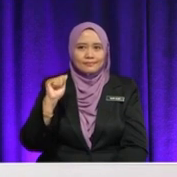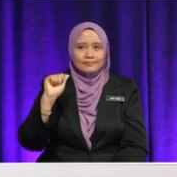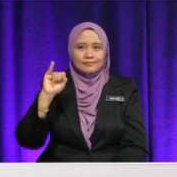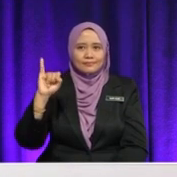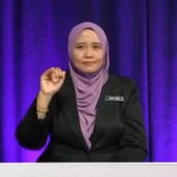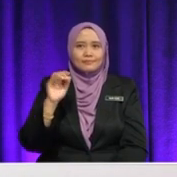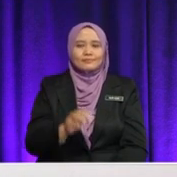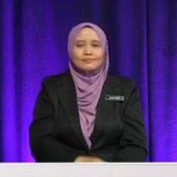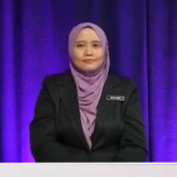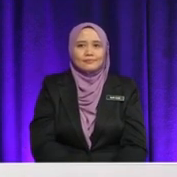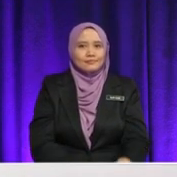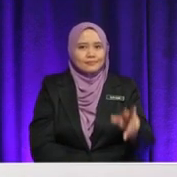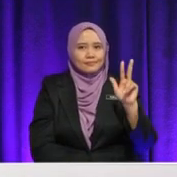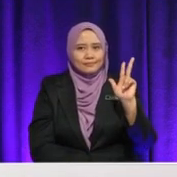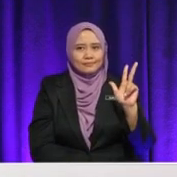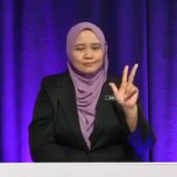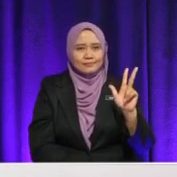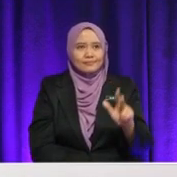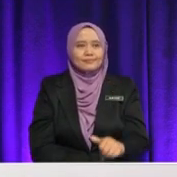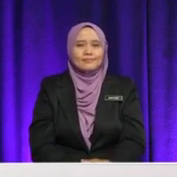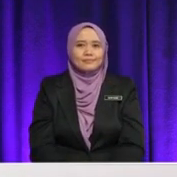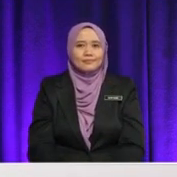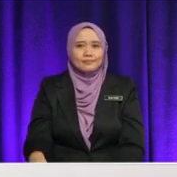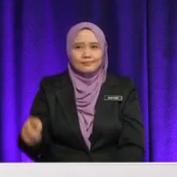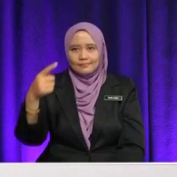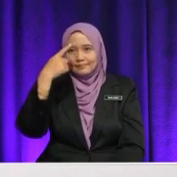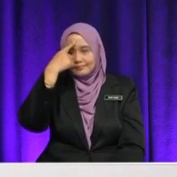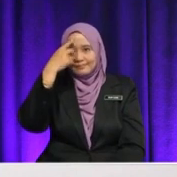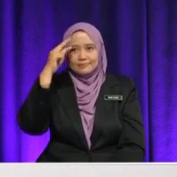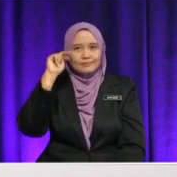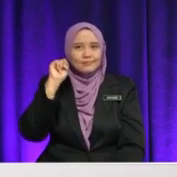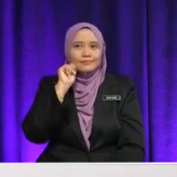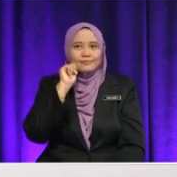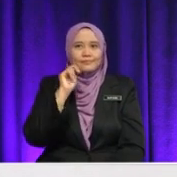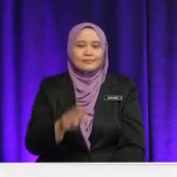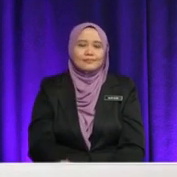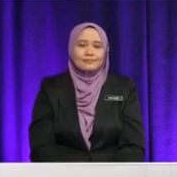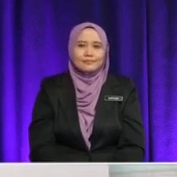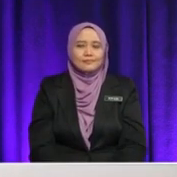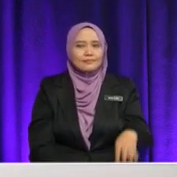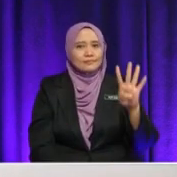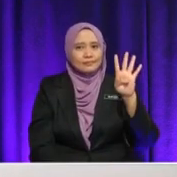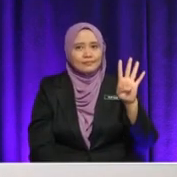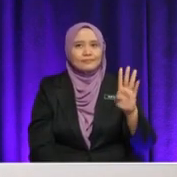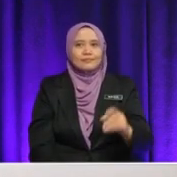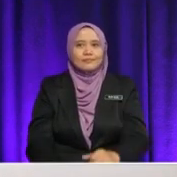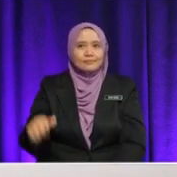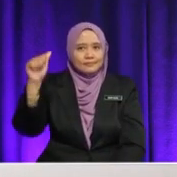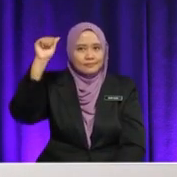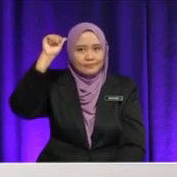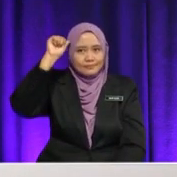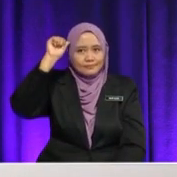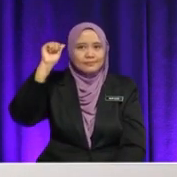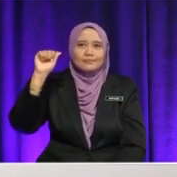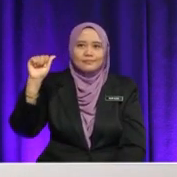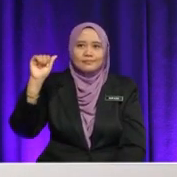yang ketiga ini fessional aha Day keempat Iman Hasyim Iman Hasyim